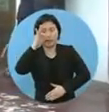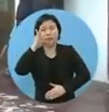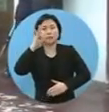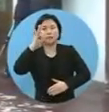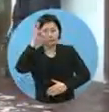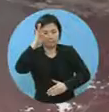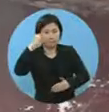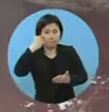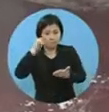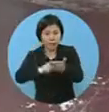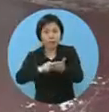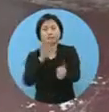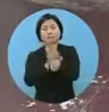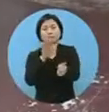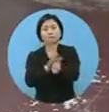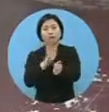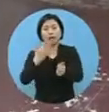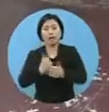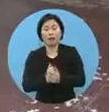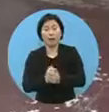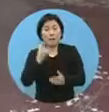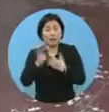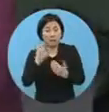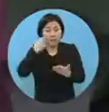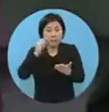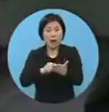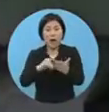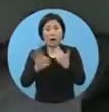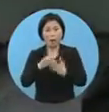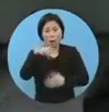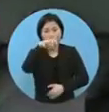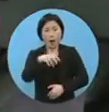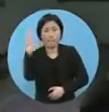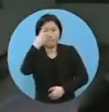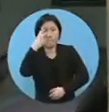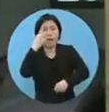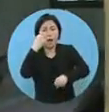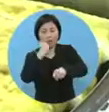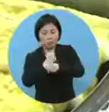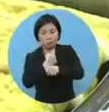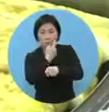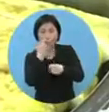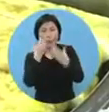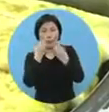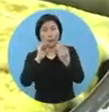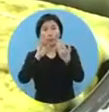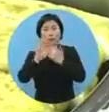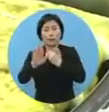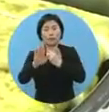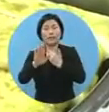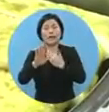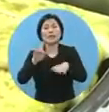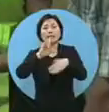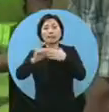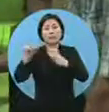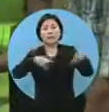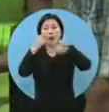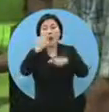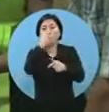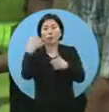했습니다. 위기 가구가 발견되면 현장 확인 조사를 실시해 실태를 파악한 다음 지방생활보장위원회를